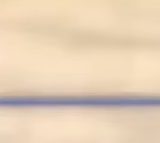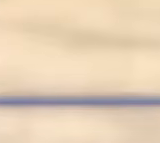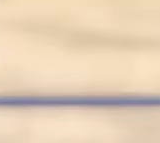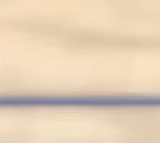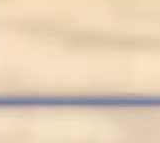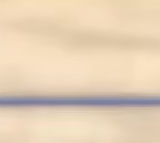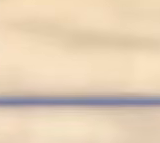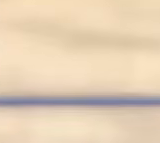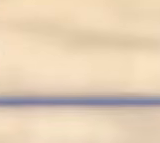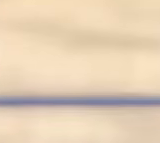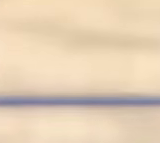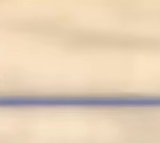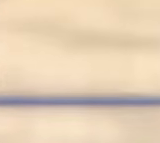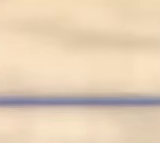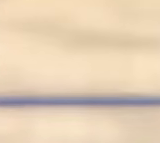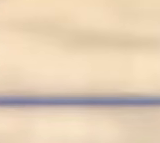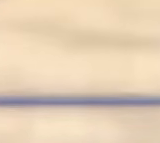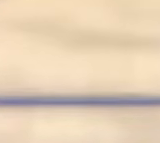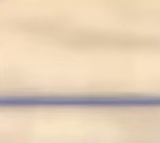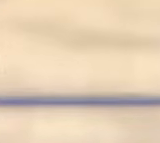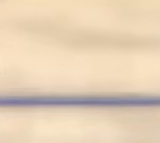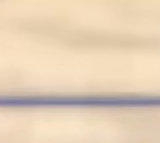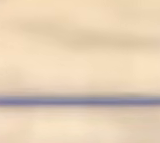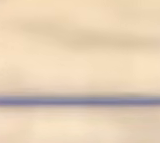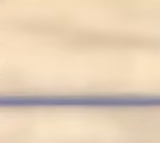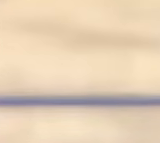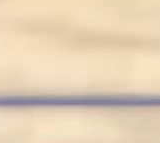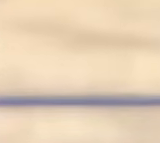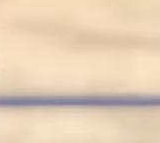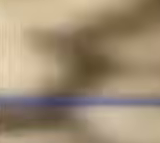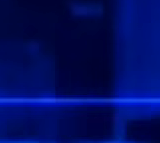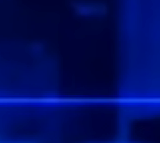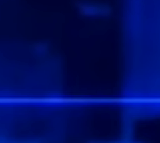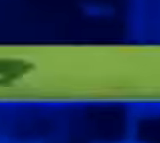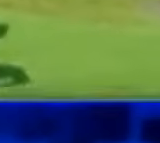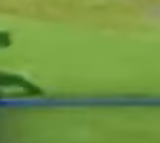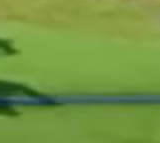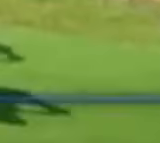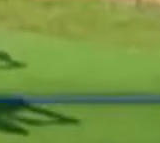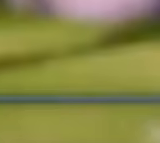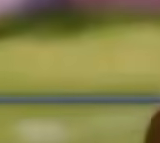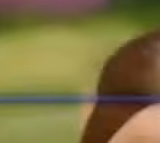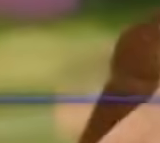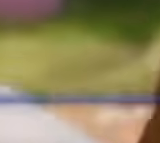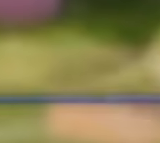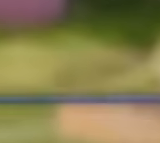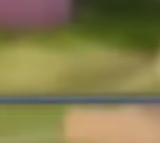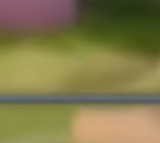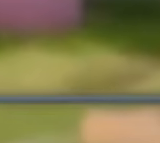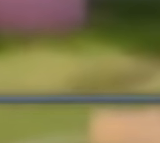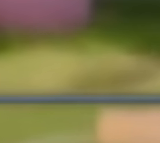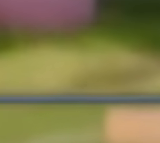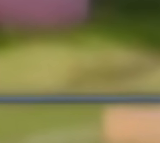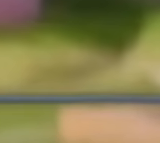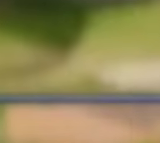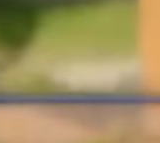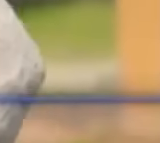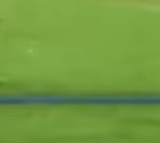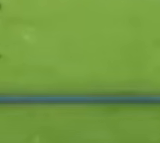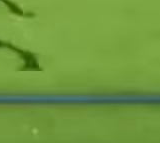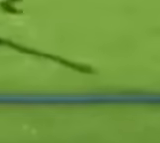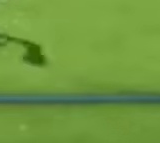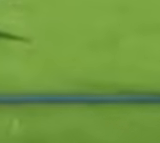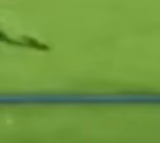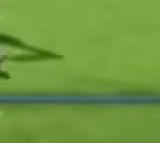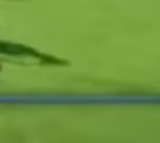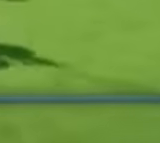Ilang bahagi ng Angat River nagkabitak-bitak na dahil sa El Nino. At kantang pantropiko ng P-pop group